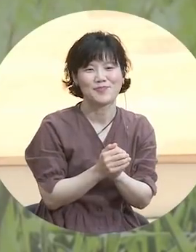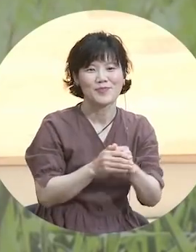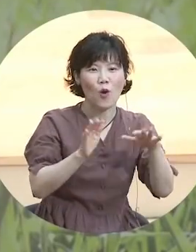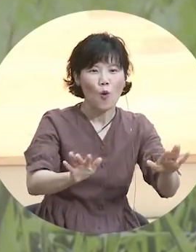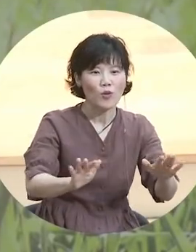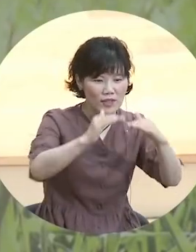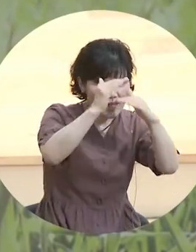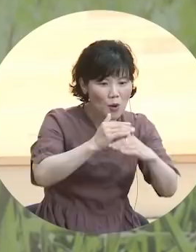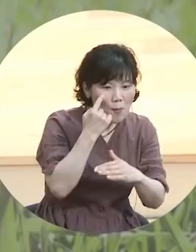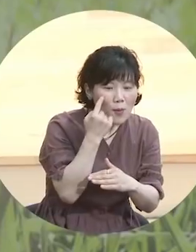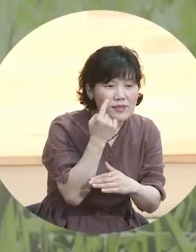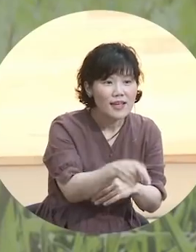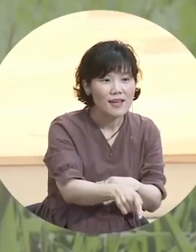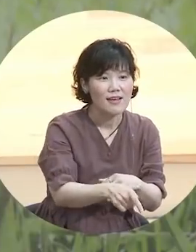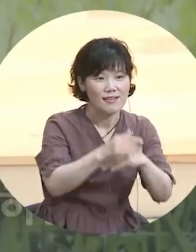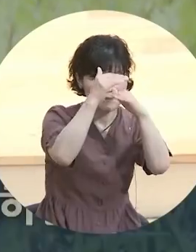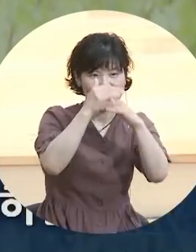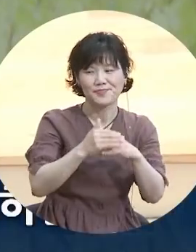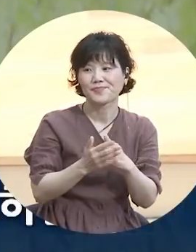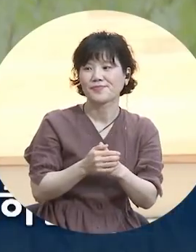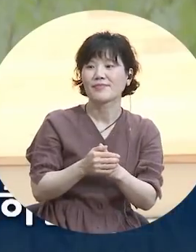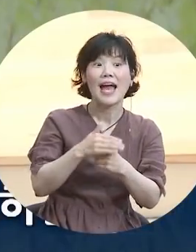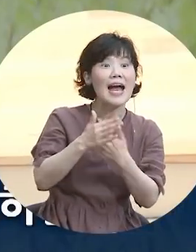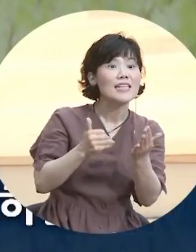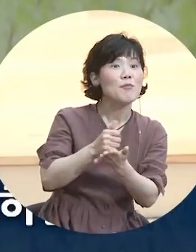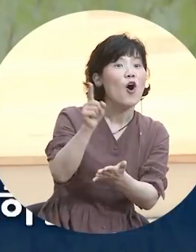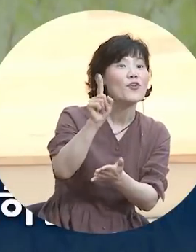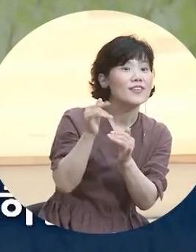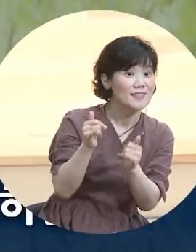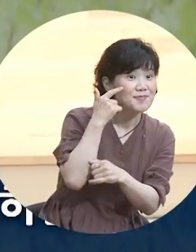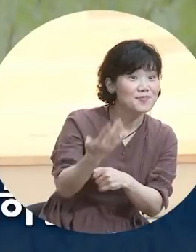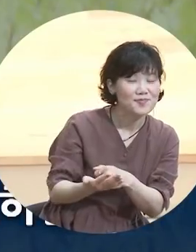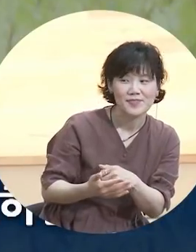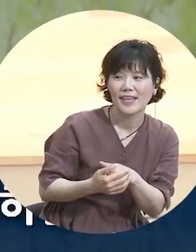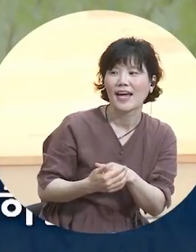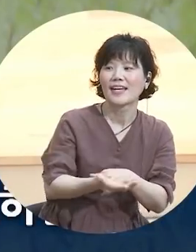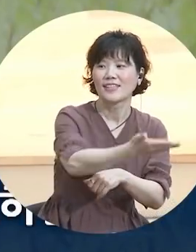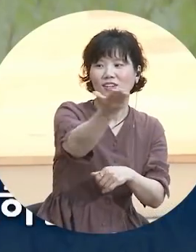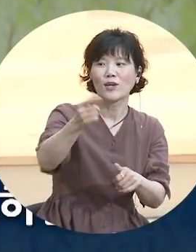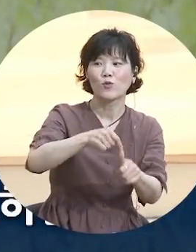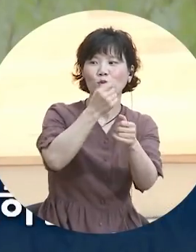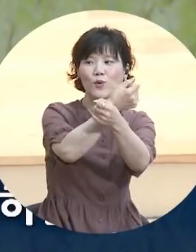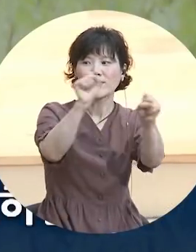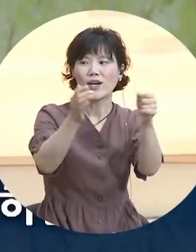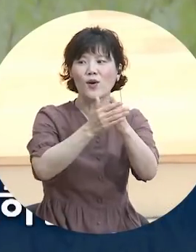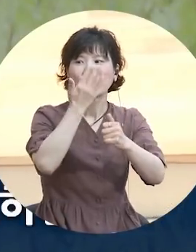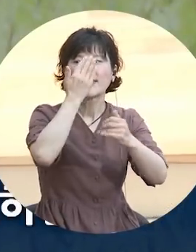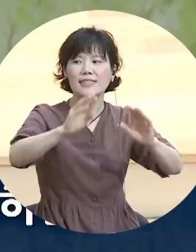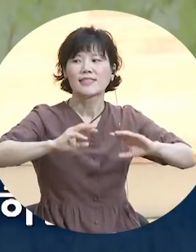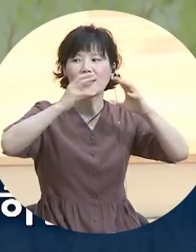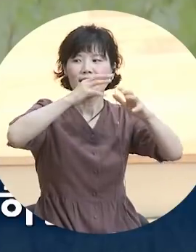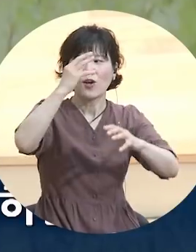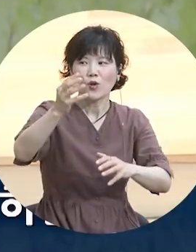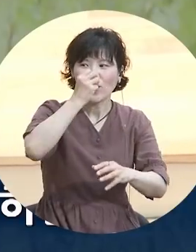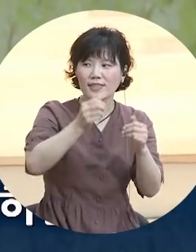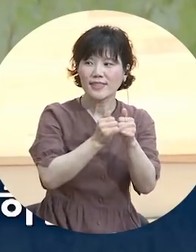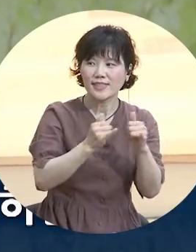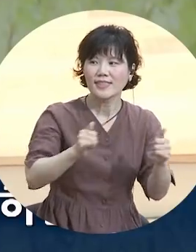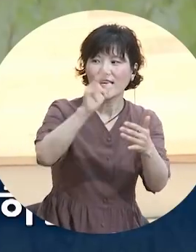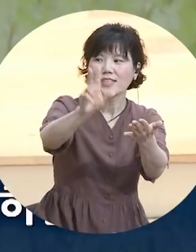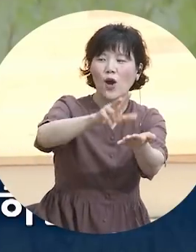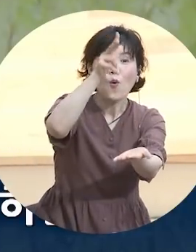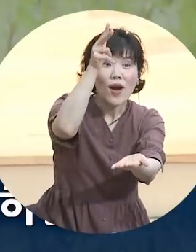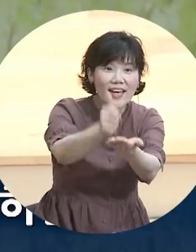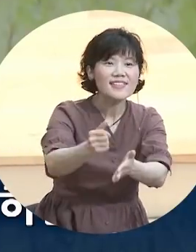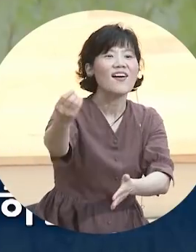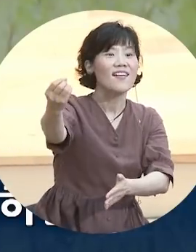그리고 오늘 본문도 보세요. 뭐라고 말합니까? 같이 한번 읽어볼까요? 하나님이 어떤 분이라고요? 같이 시작. 너의 구속자시요 이스라엘 거룩한